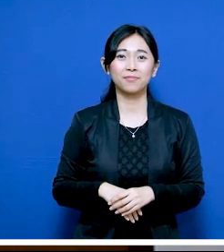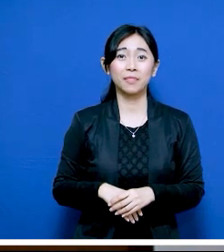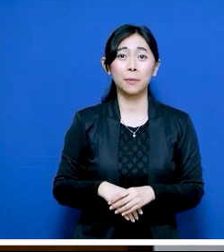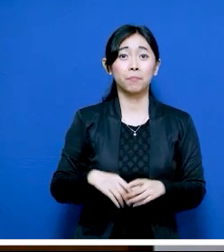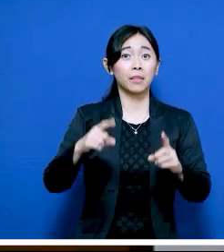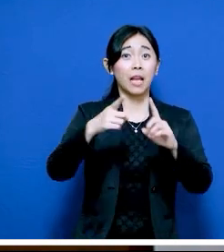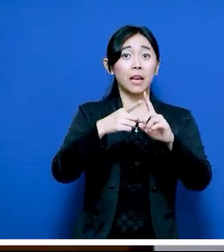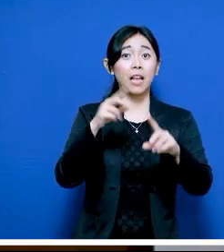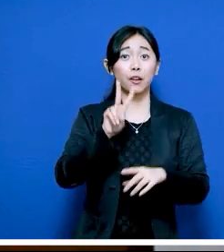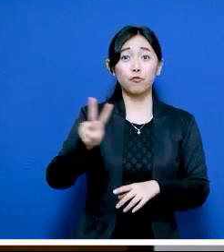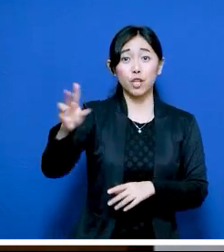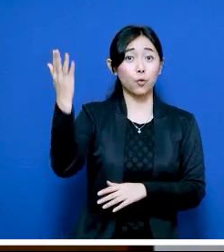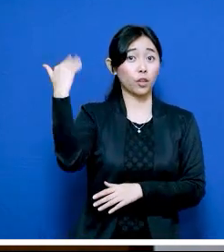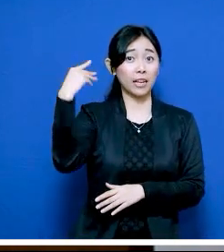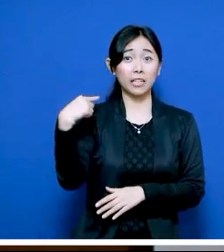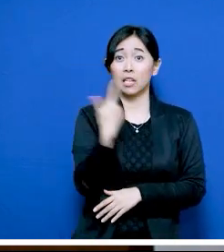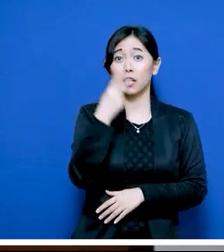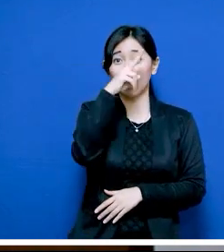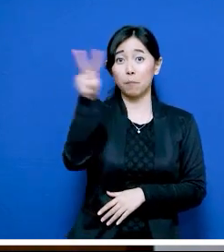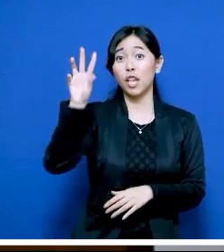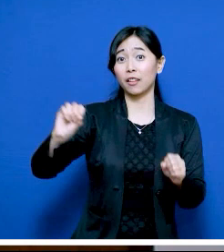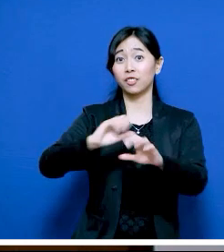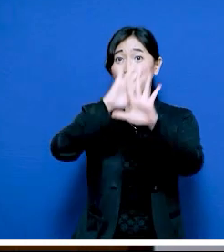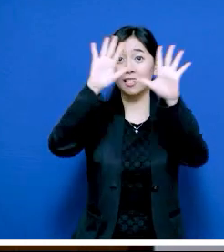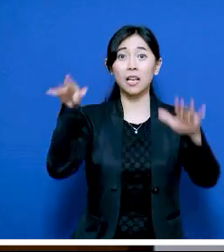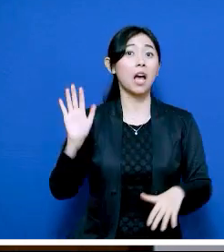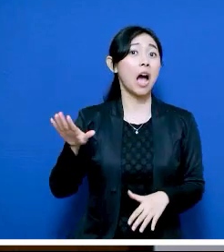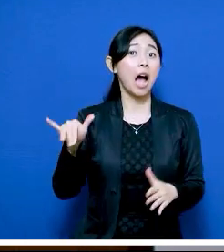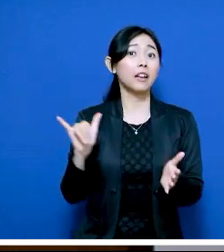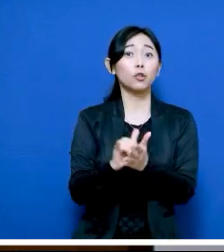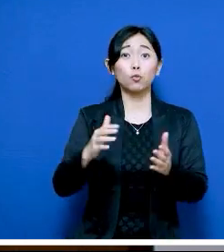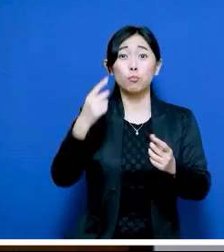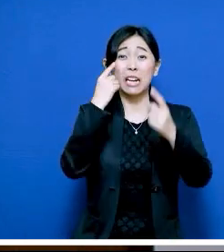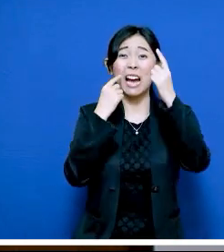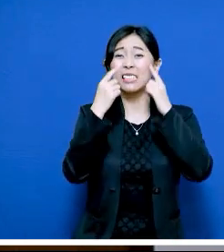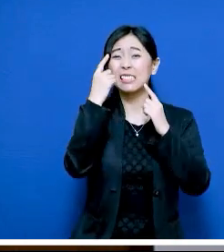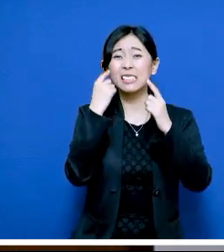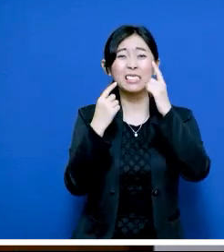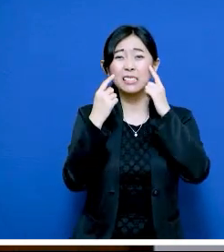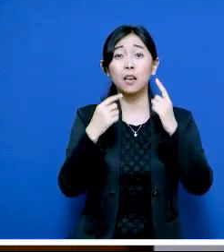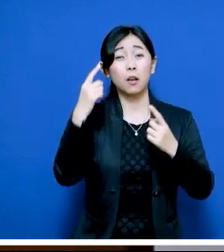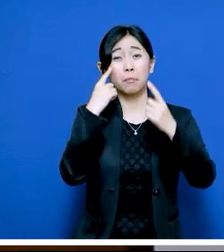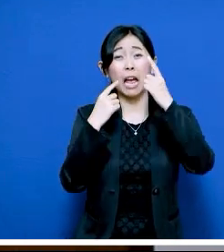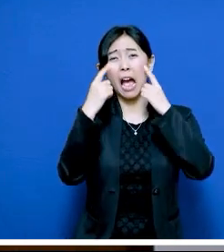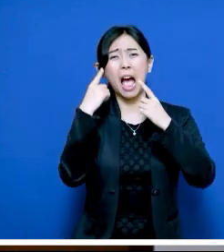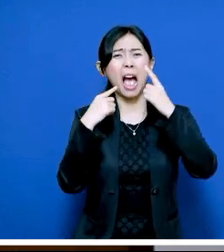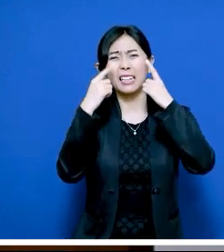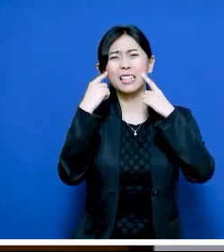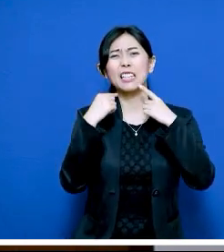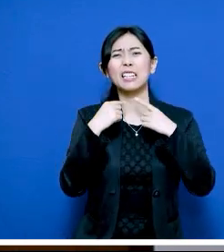Dari video tadi nampak kita melihat sangat jelas si anak itu menangis. Menangis